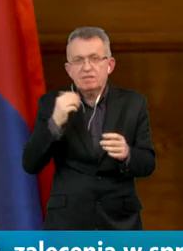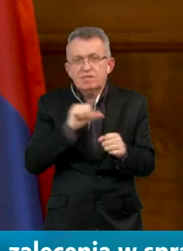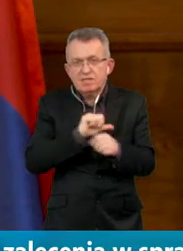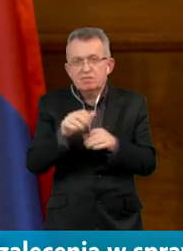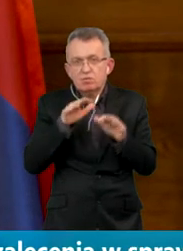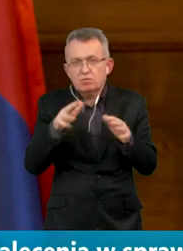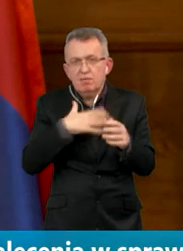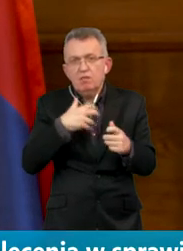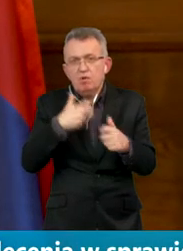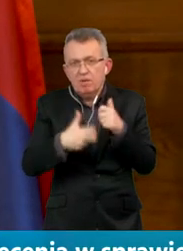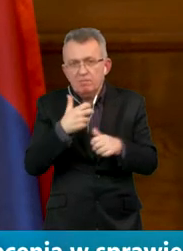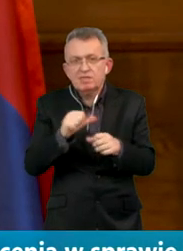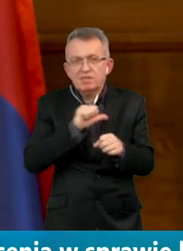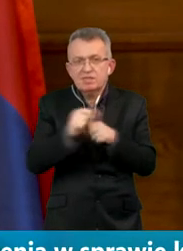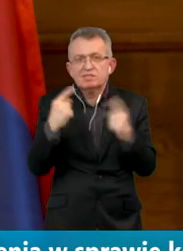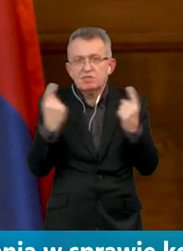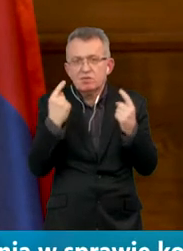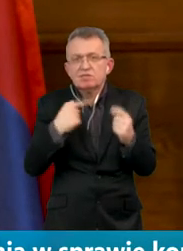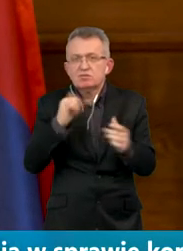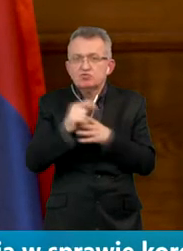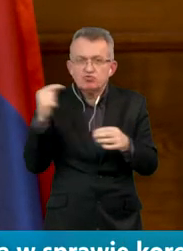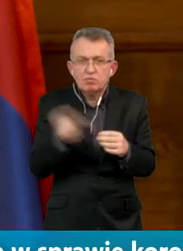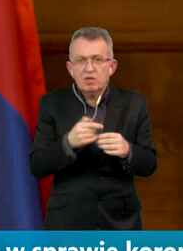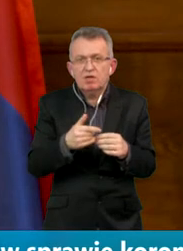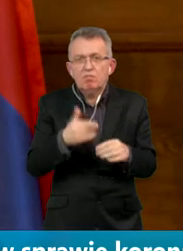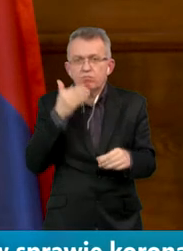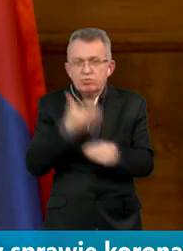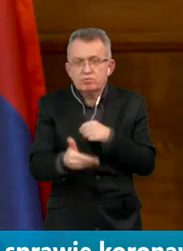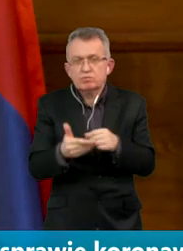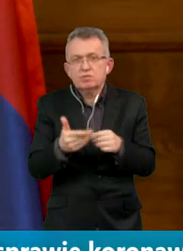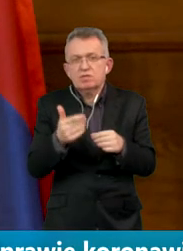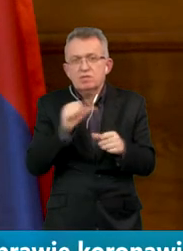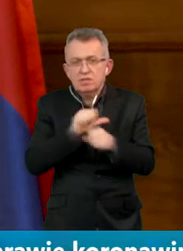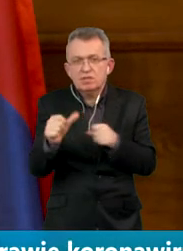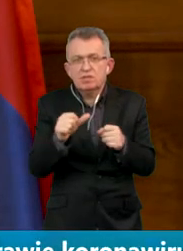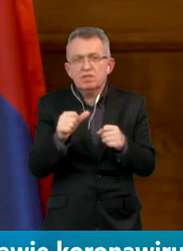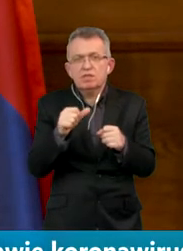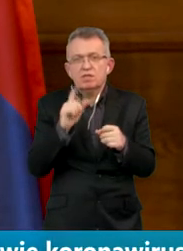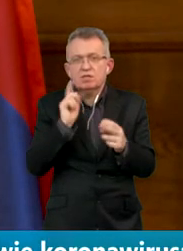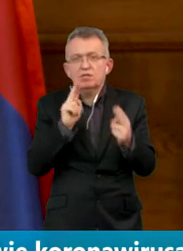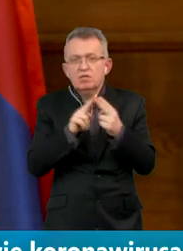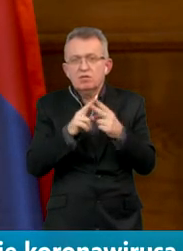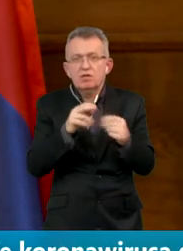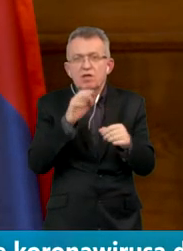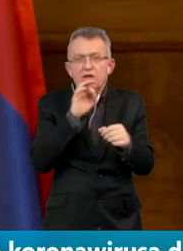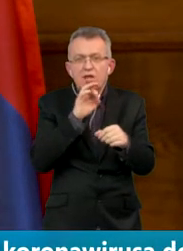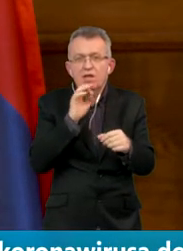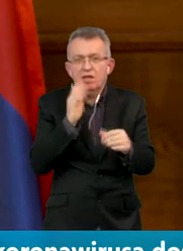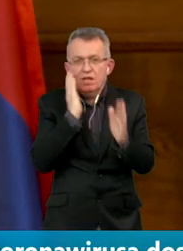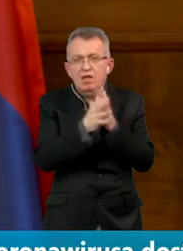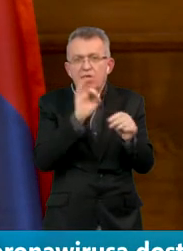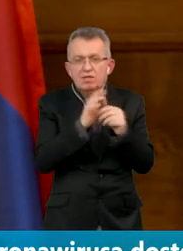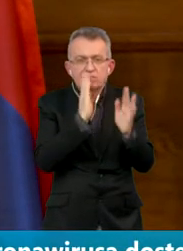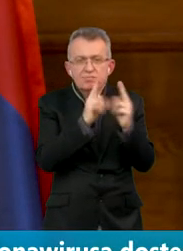różnego rodzaju problemy. Zdarzają się sytuacje, że trzeba dość późno interweniować, no i to się opiera niestety tylko na relacjach osobistych z tymi